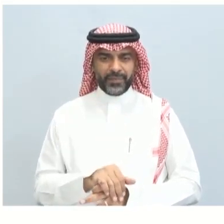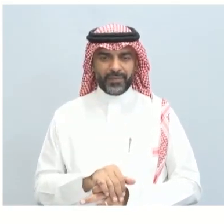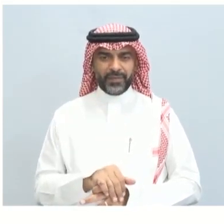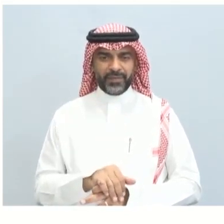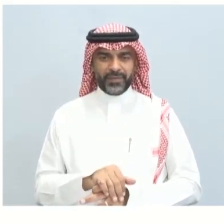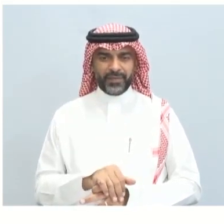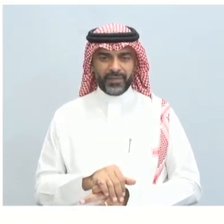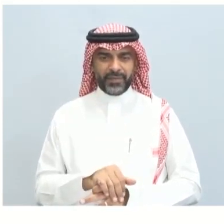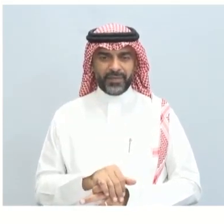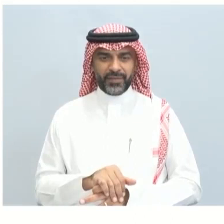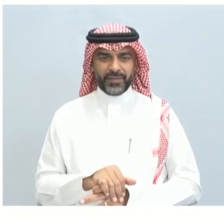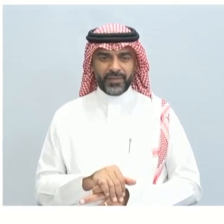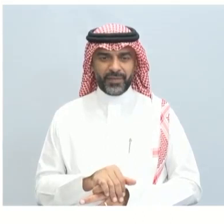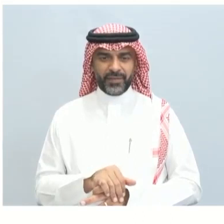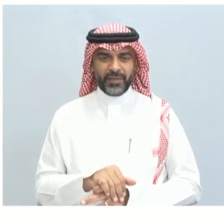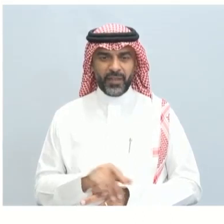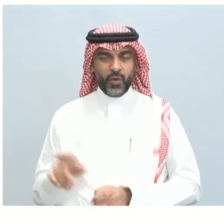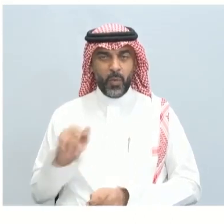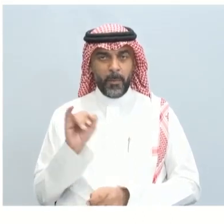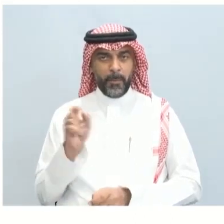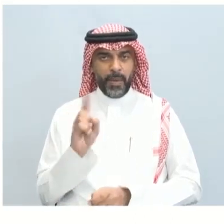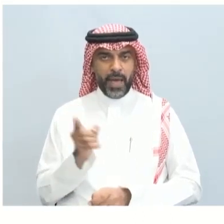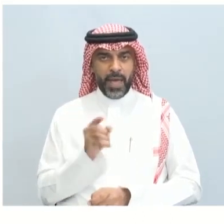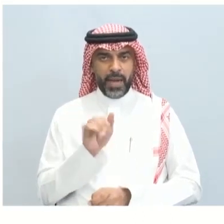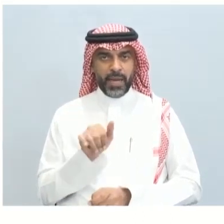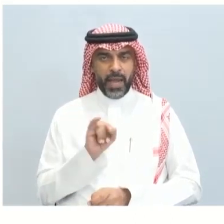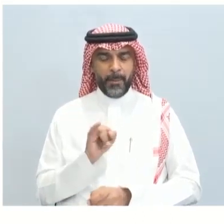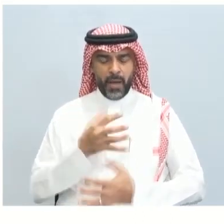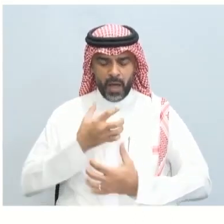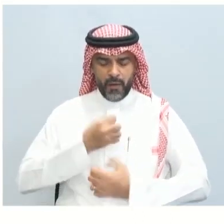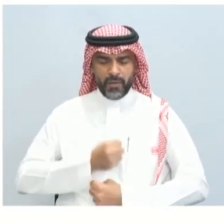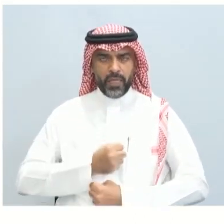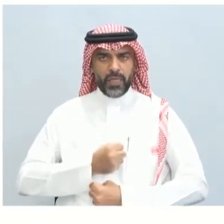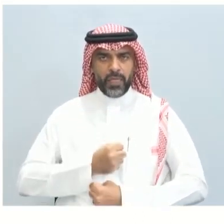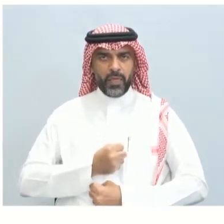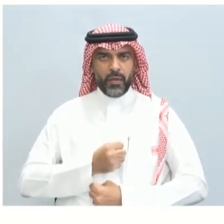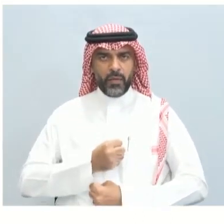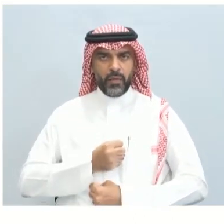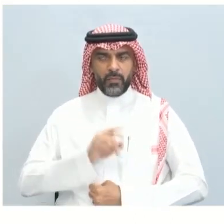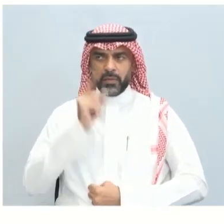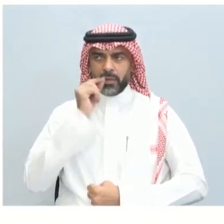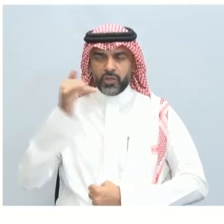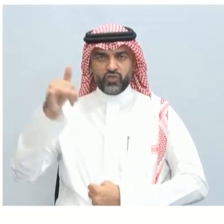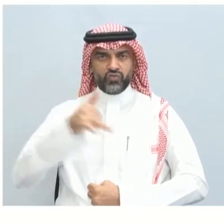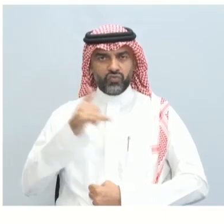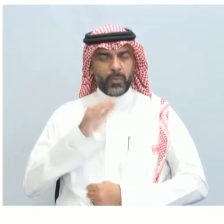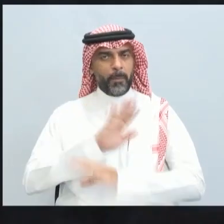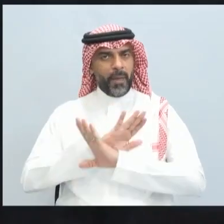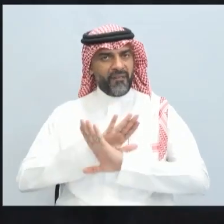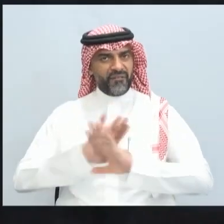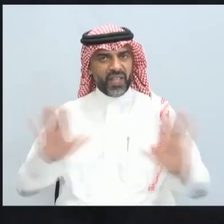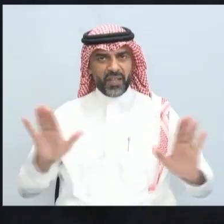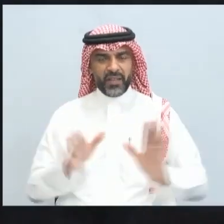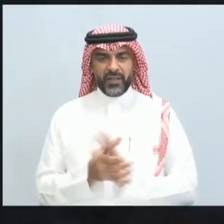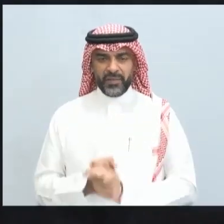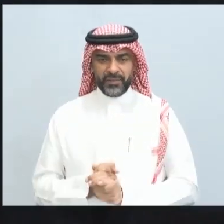وصدقت بكلمات ربها وكتبه وكانت من القانتين دليل على اي مساله من